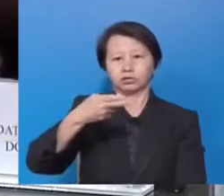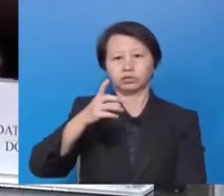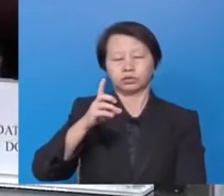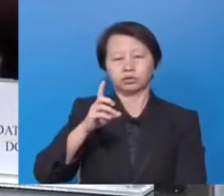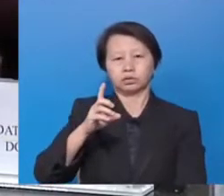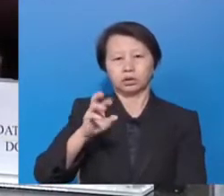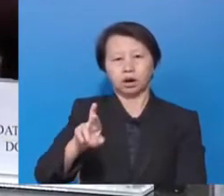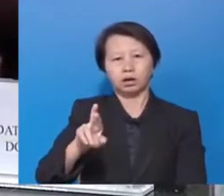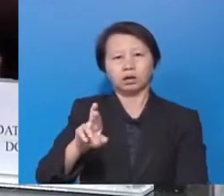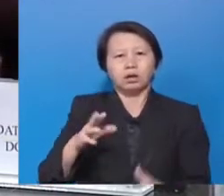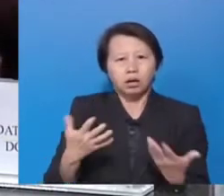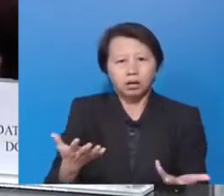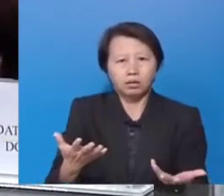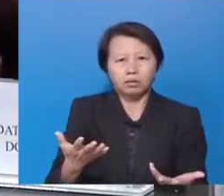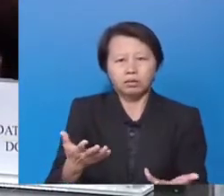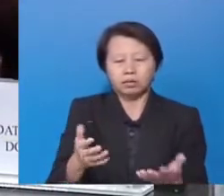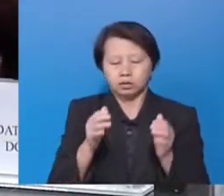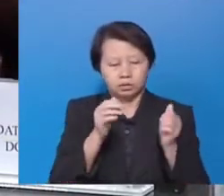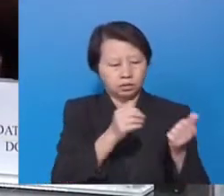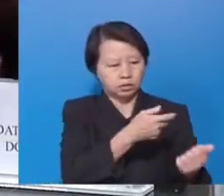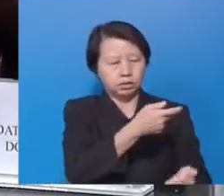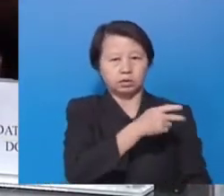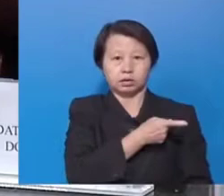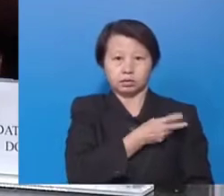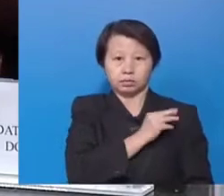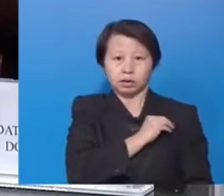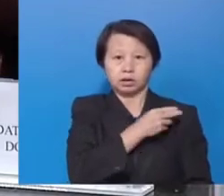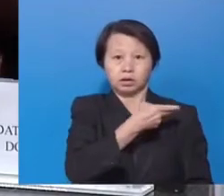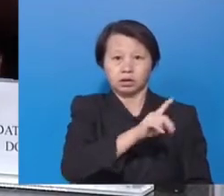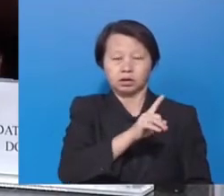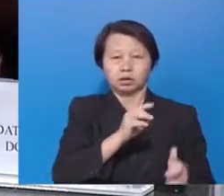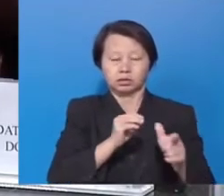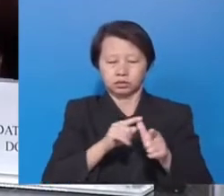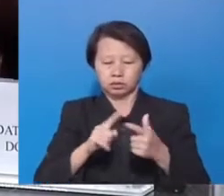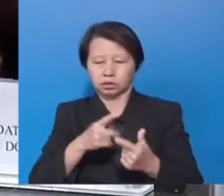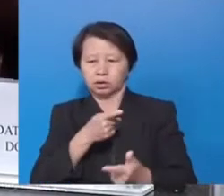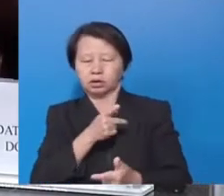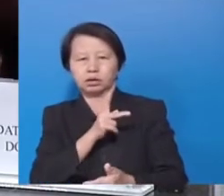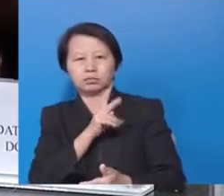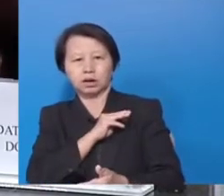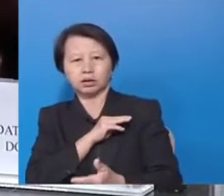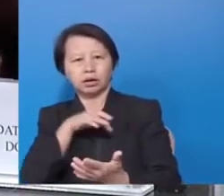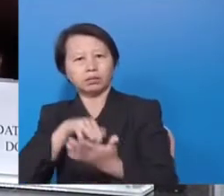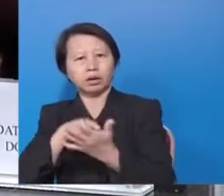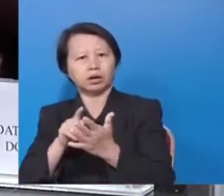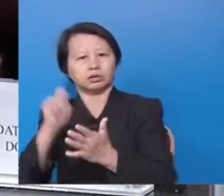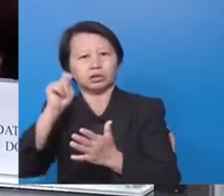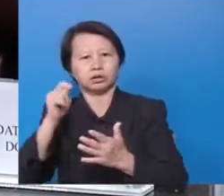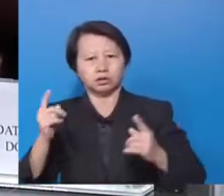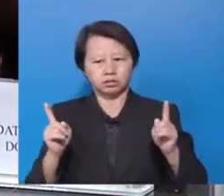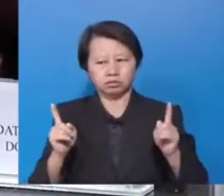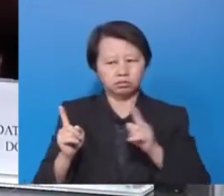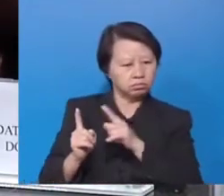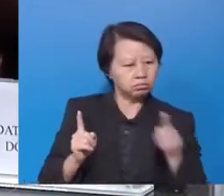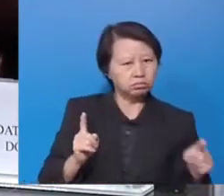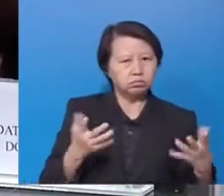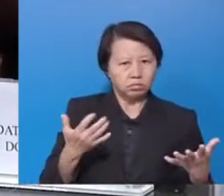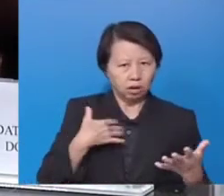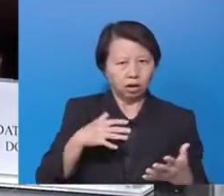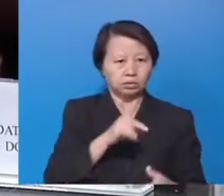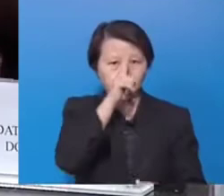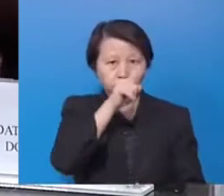manusia bersama-sama dengan Kementerian pengajian tinggi dalam masjid Ken IPT